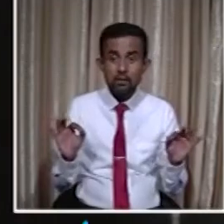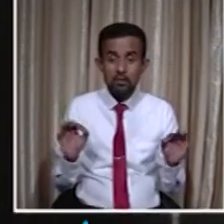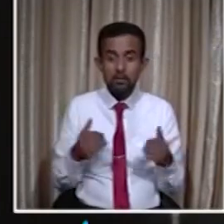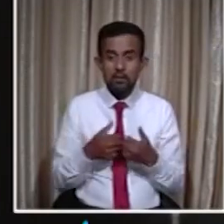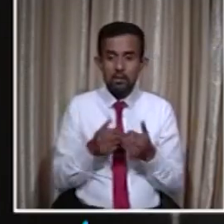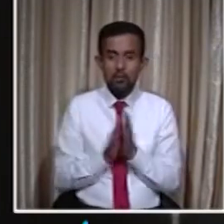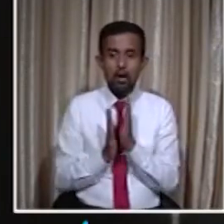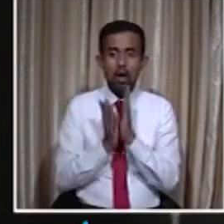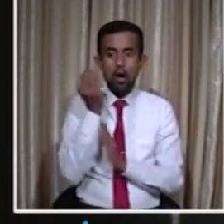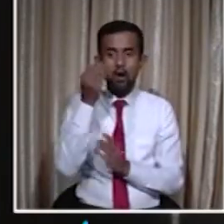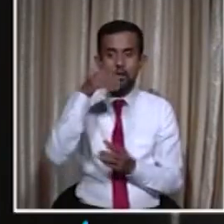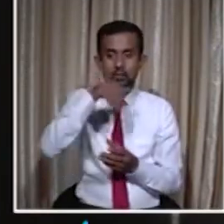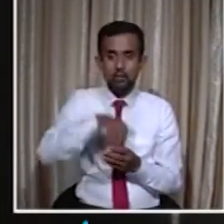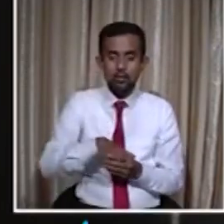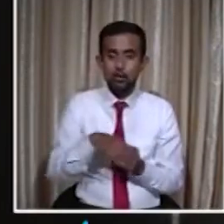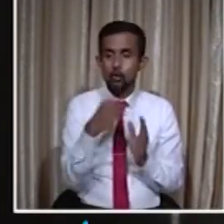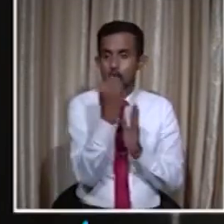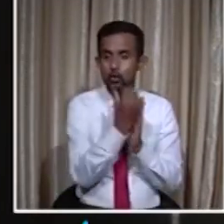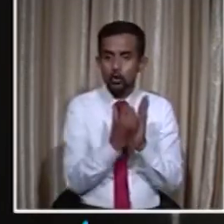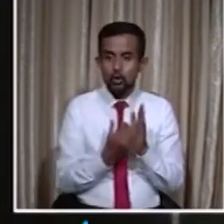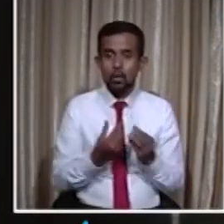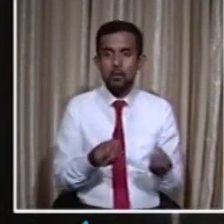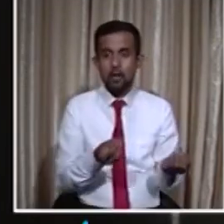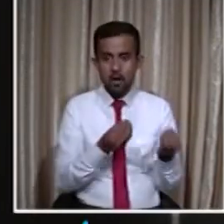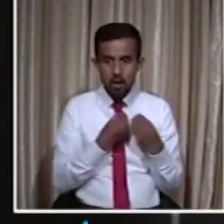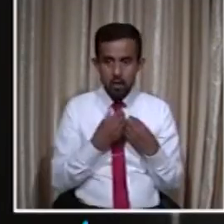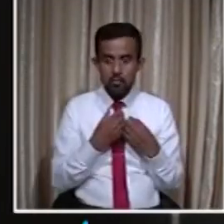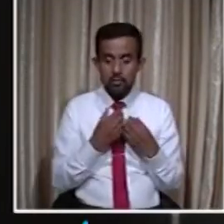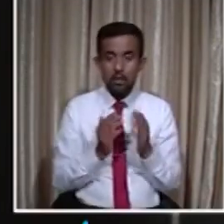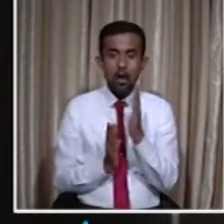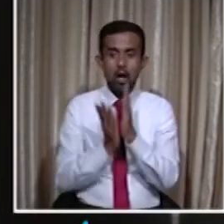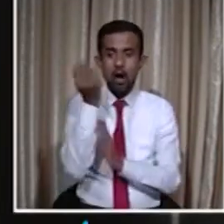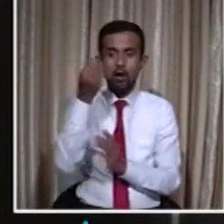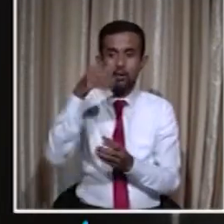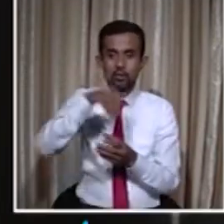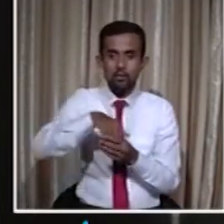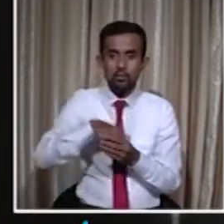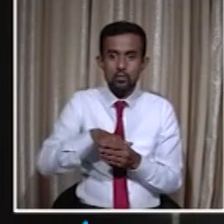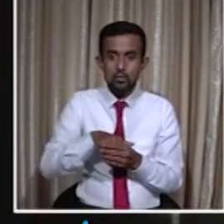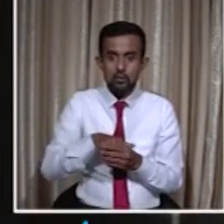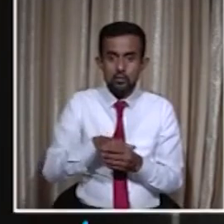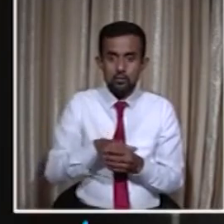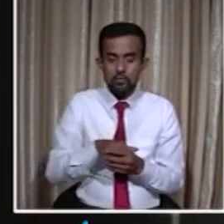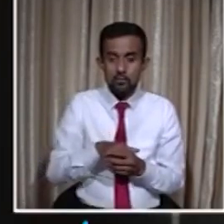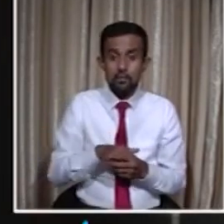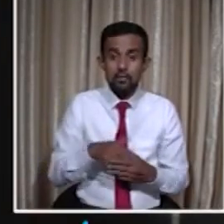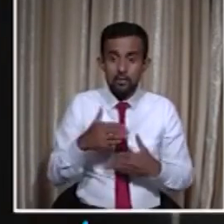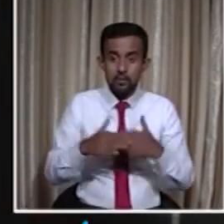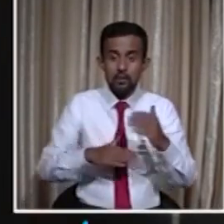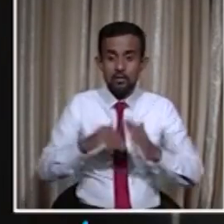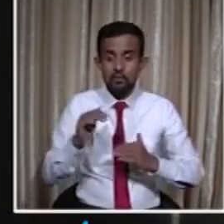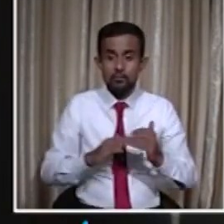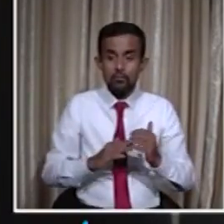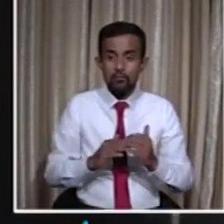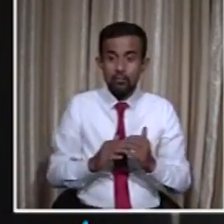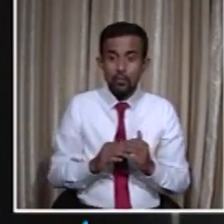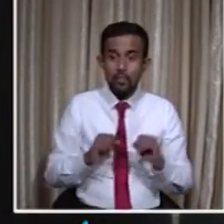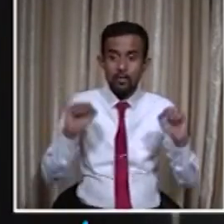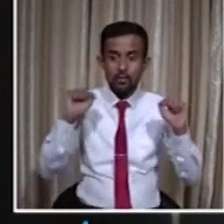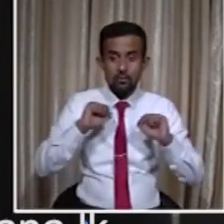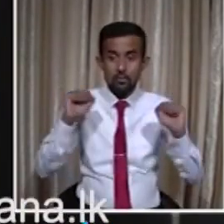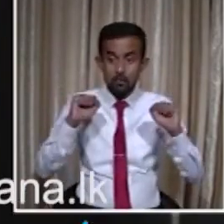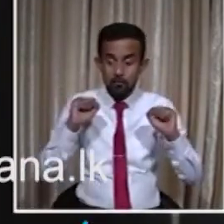අයිතිය තුල ව්‍යවස්ථාවෙන් අපිට ලැබිලා තියෙන අයිතිය තුල ඉඳගෙන ඒ කරන ලද